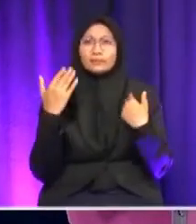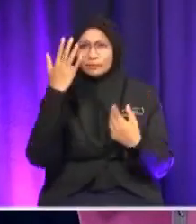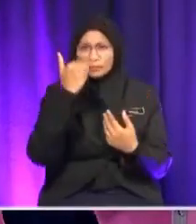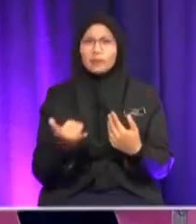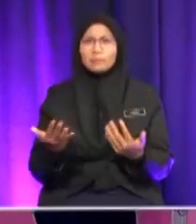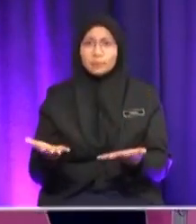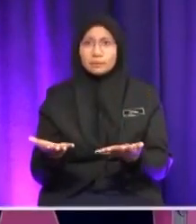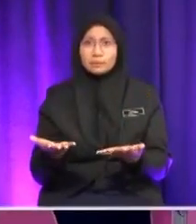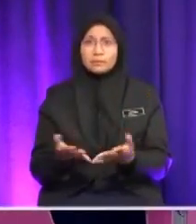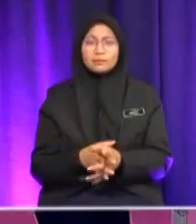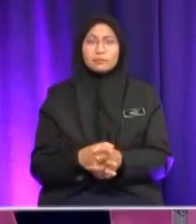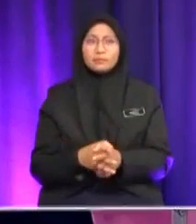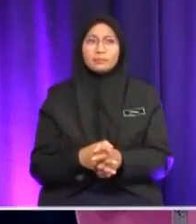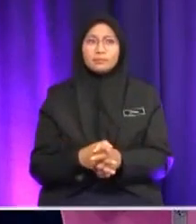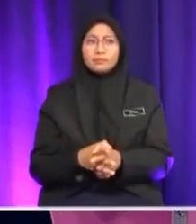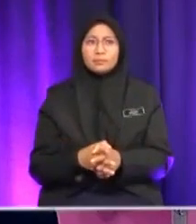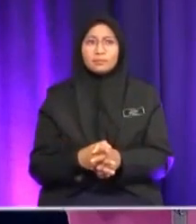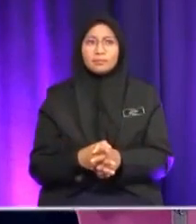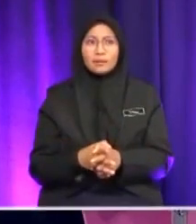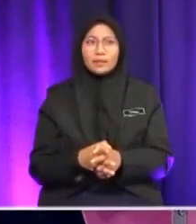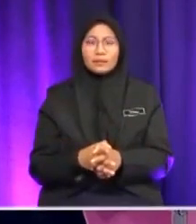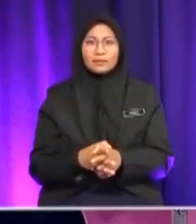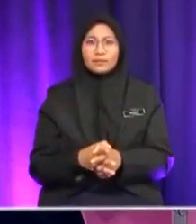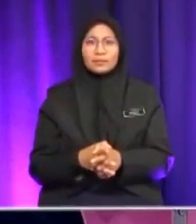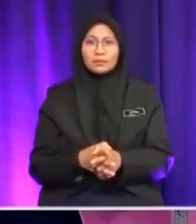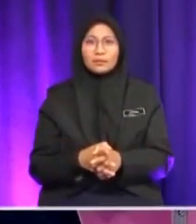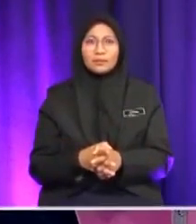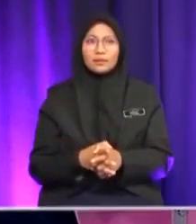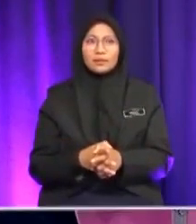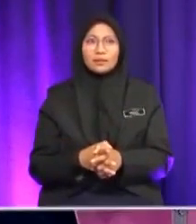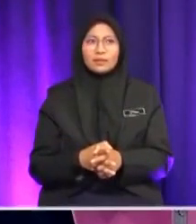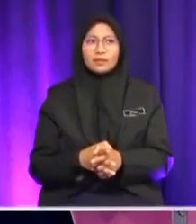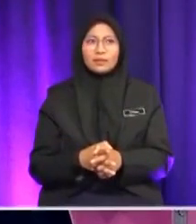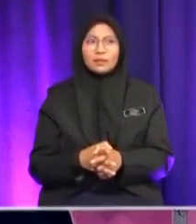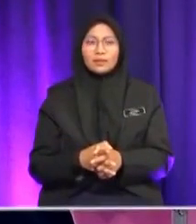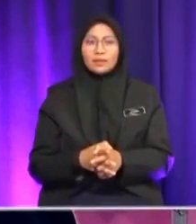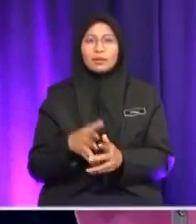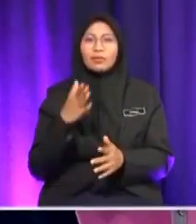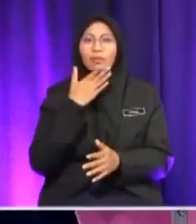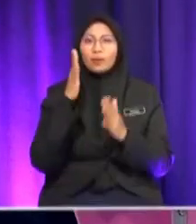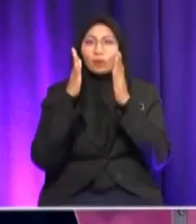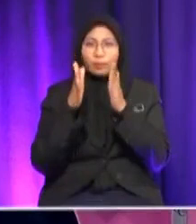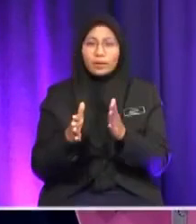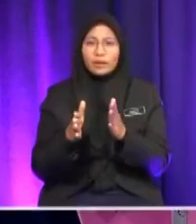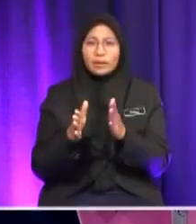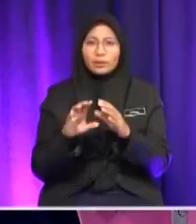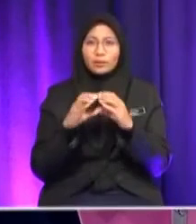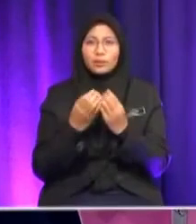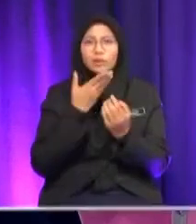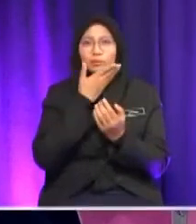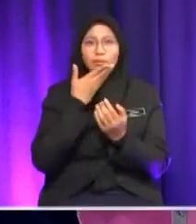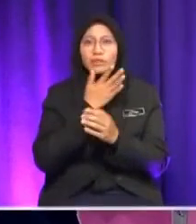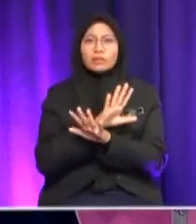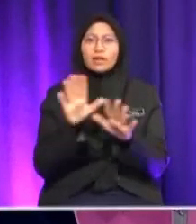tepat sekali jawapan yang telah pun diberi oleh Subhanu. Di mana mereka kurang mempunyai ilmu. Dan di sini cadangannya